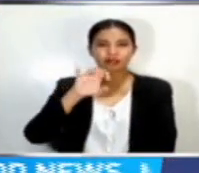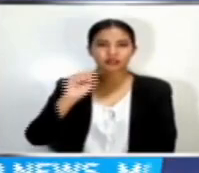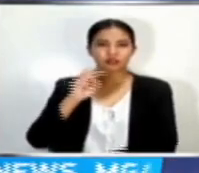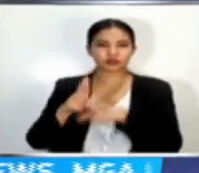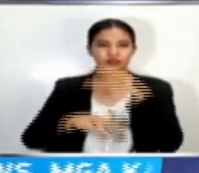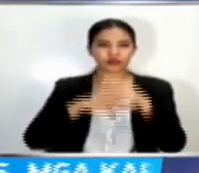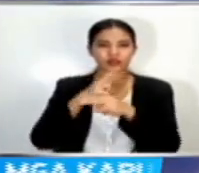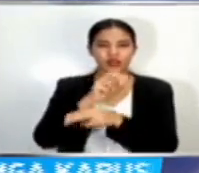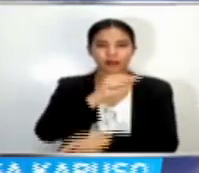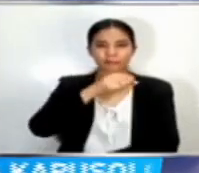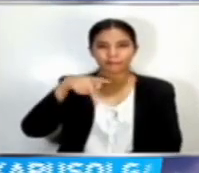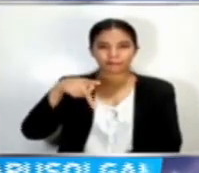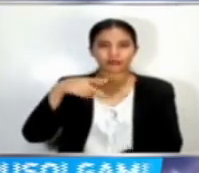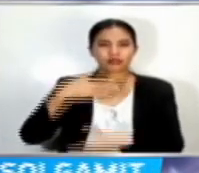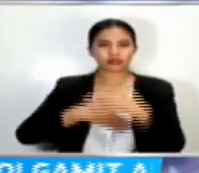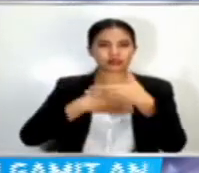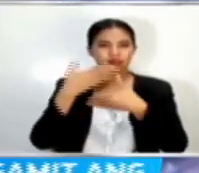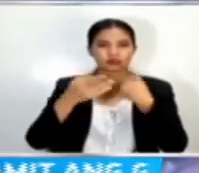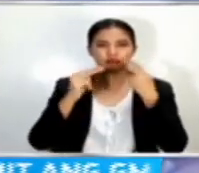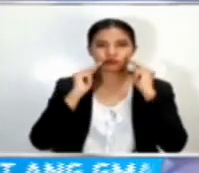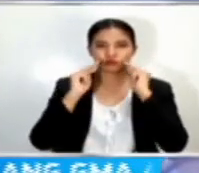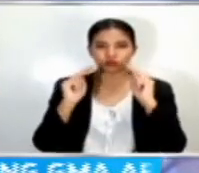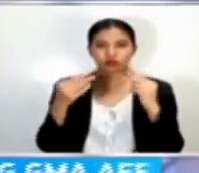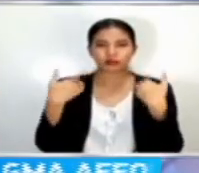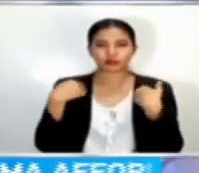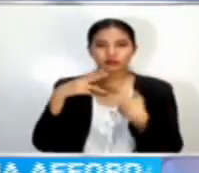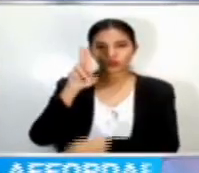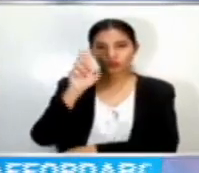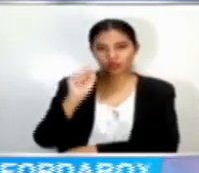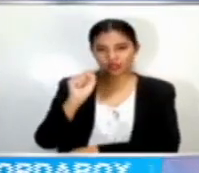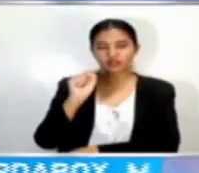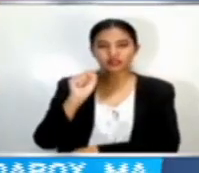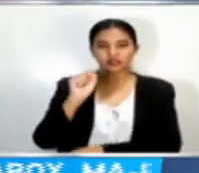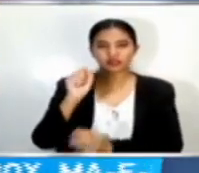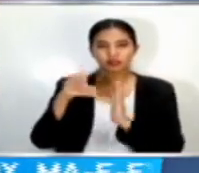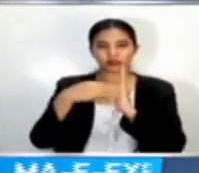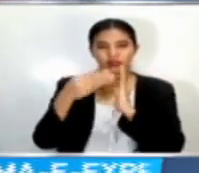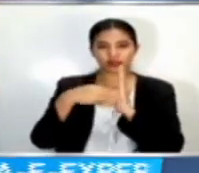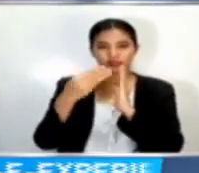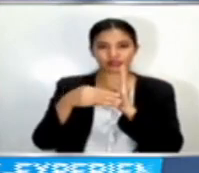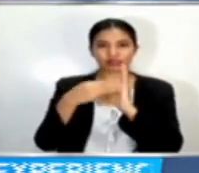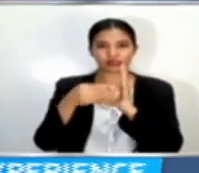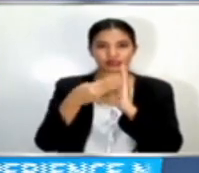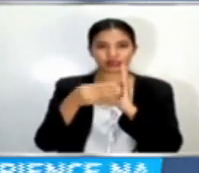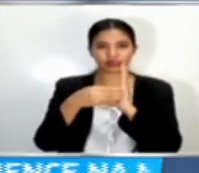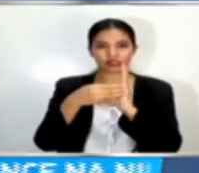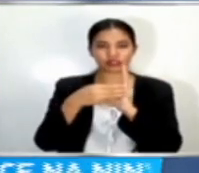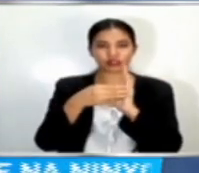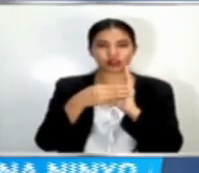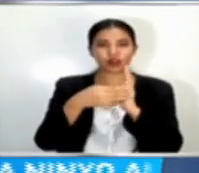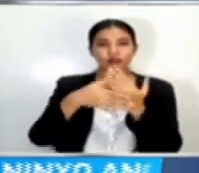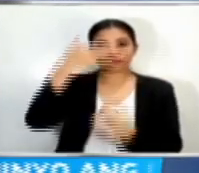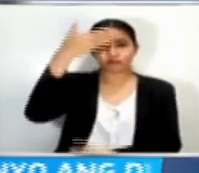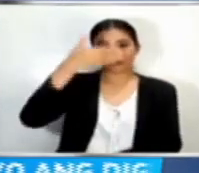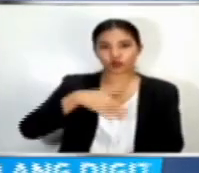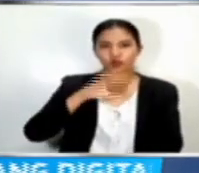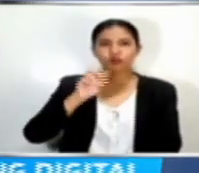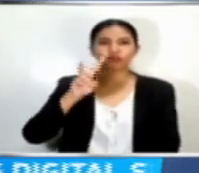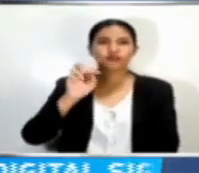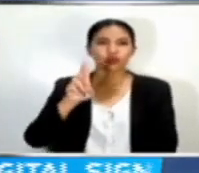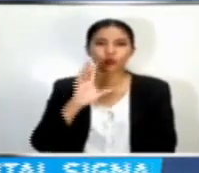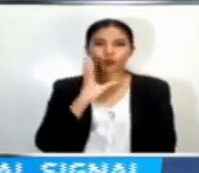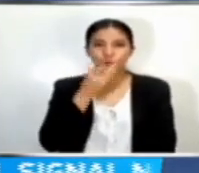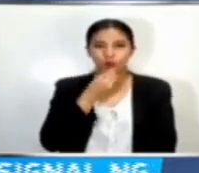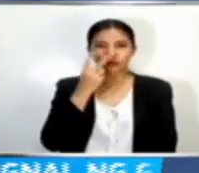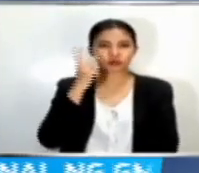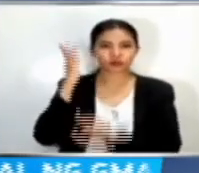Tampok sa upcoming cover ng isang US entertainment magazine si Rufa May Quinto. Ipinasilip niya ang pictorial sa IG, shoot by